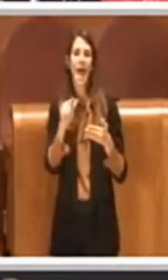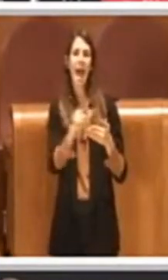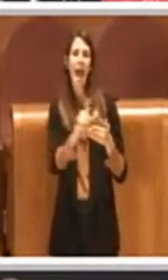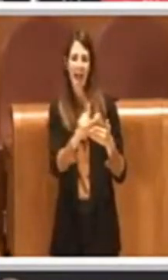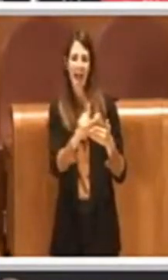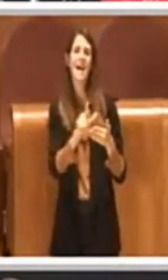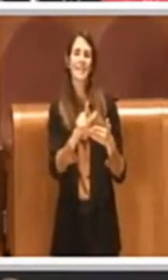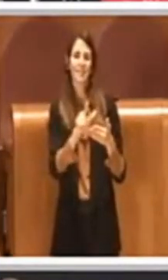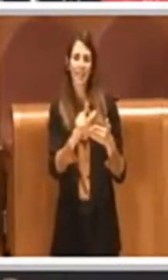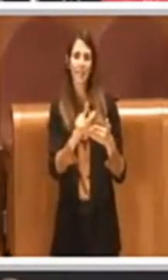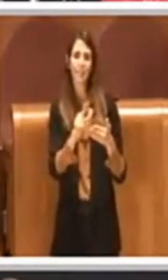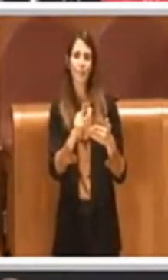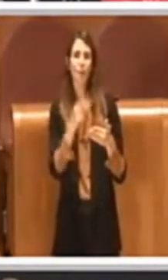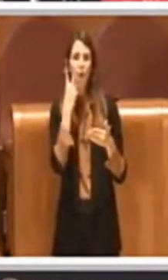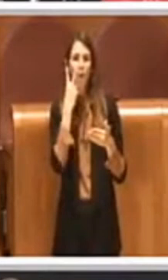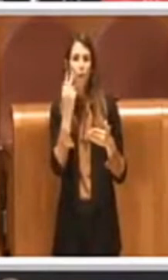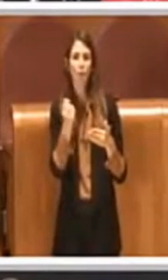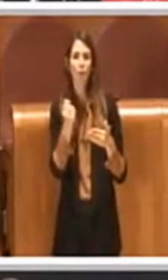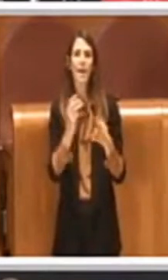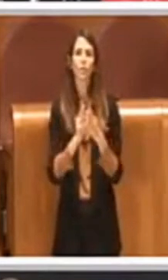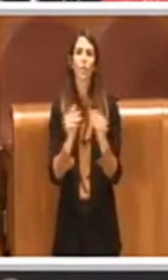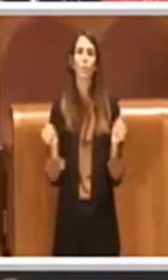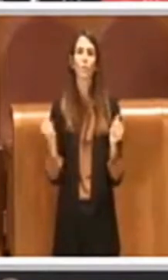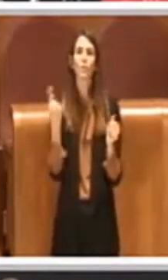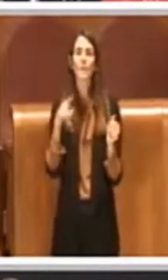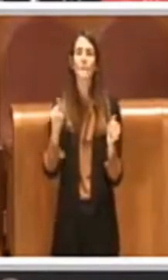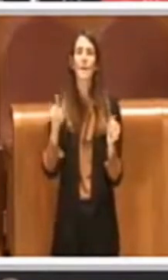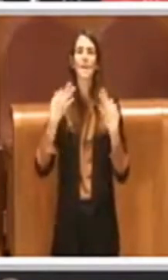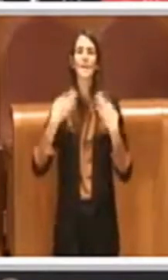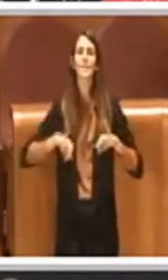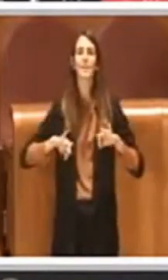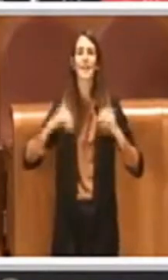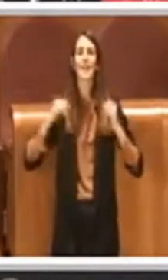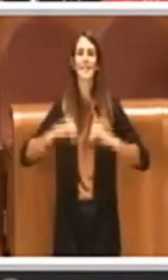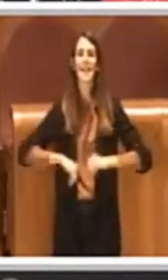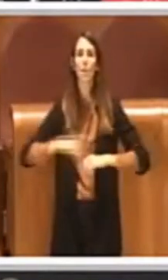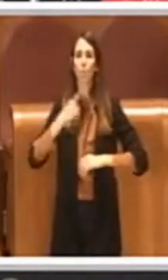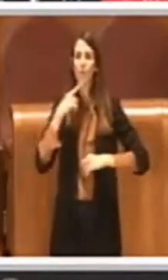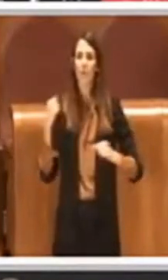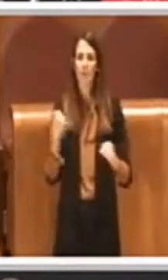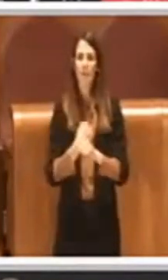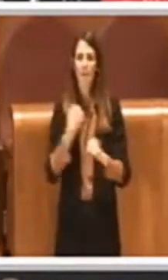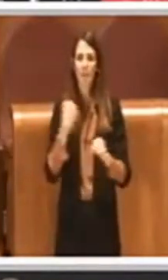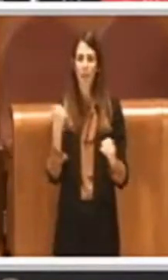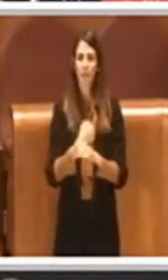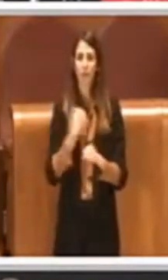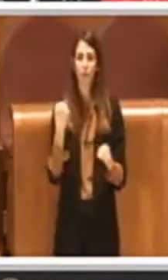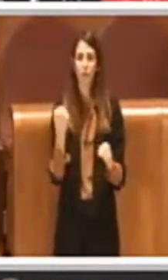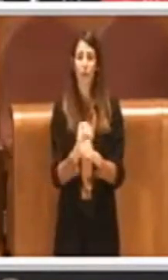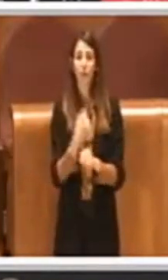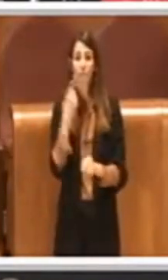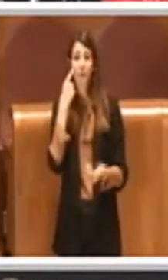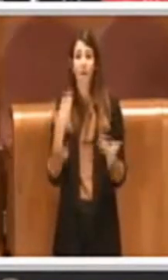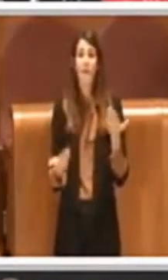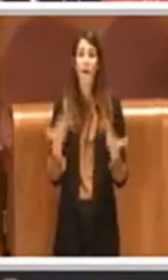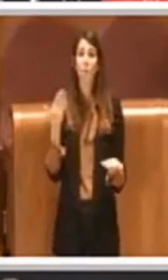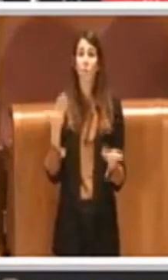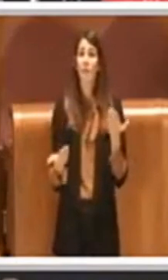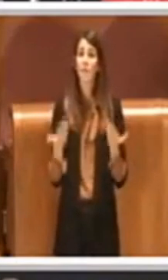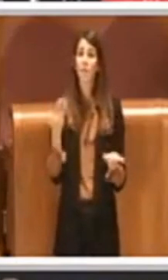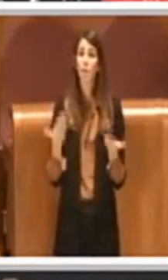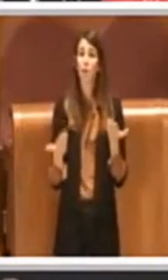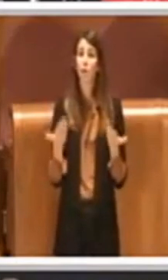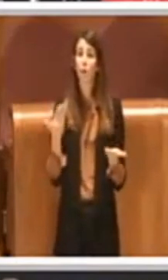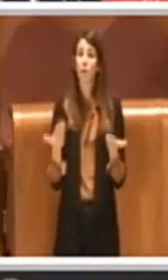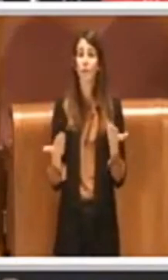trovare delle soluzioni per rispettare la salute dei lavoratori secondo alla valutazione è stata quella di